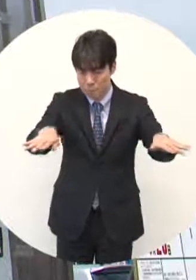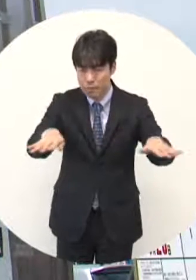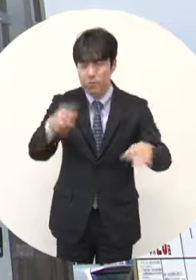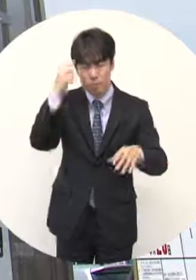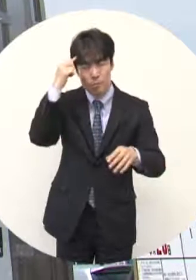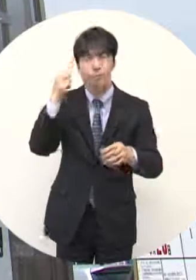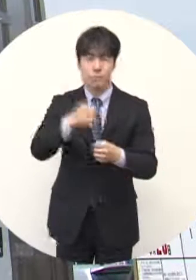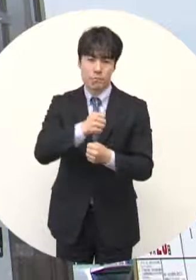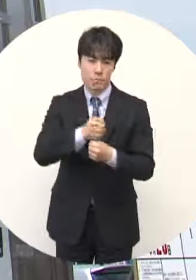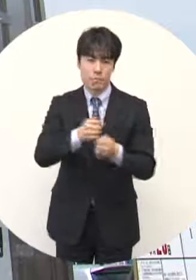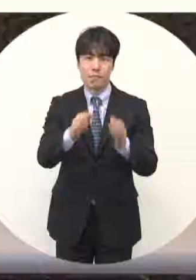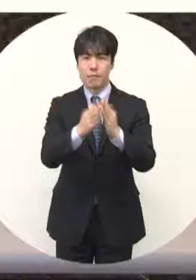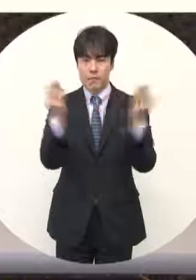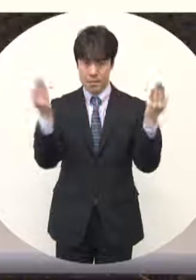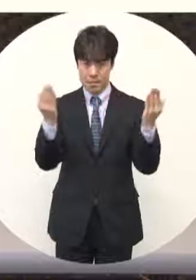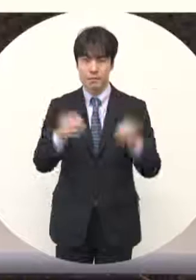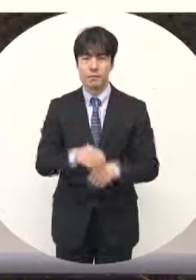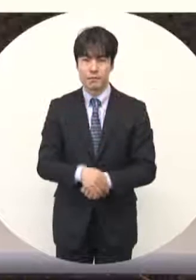しました。